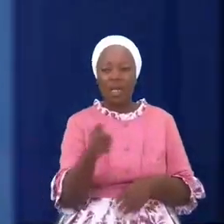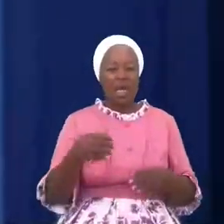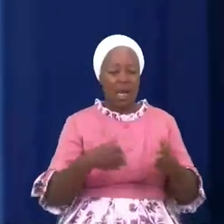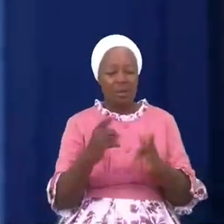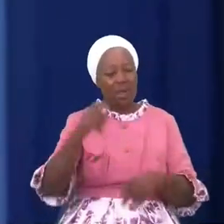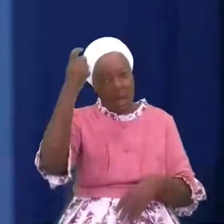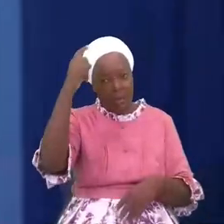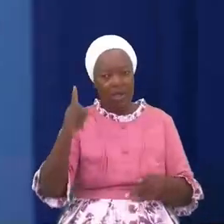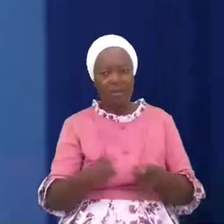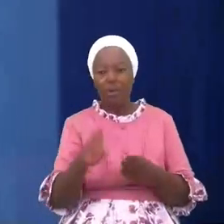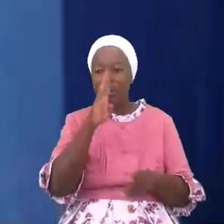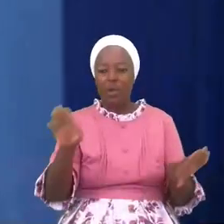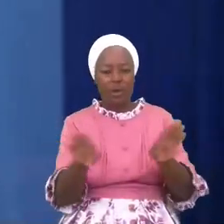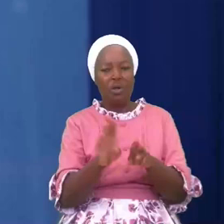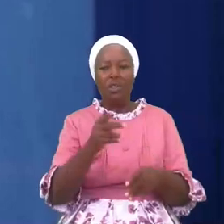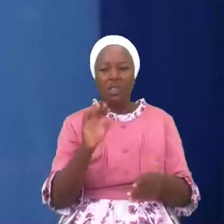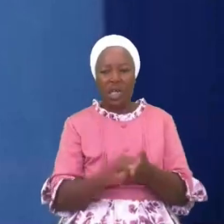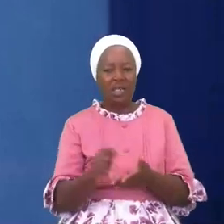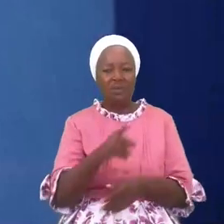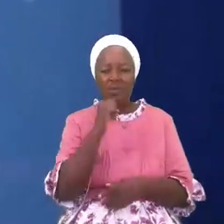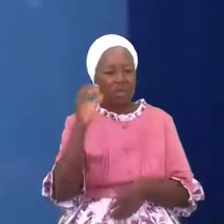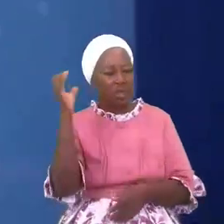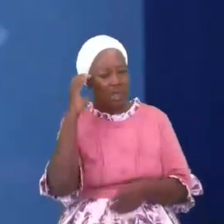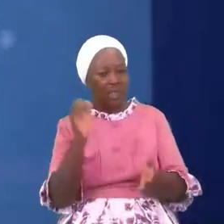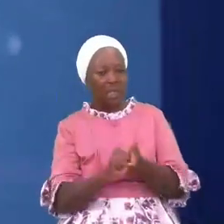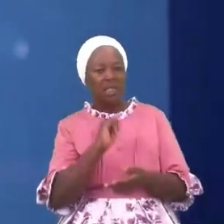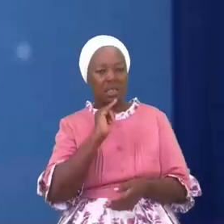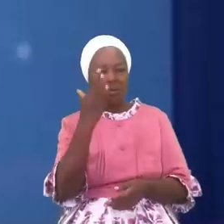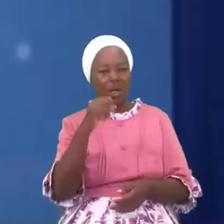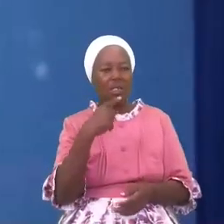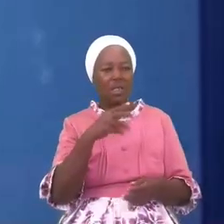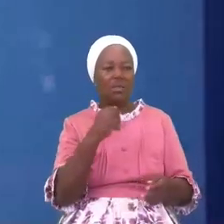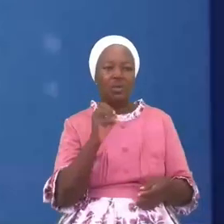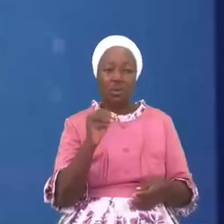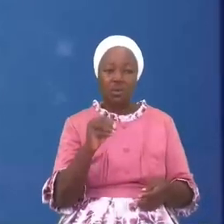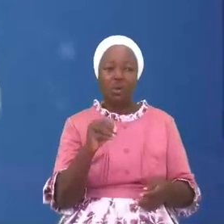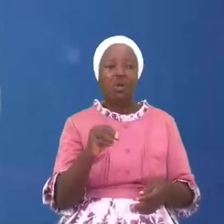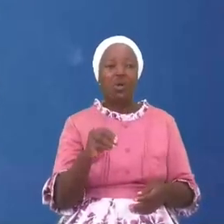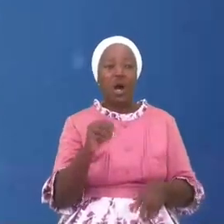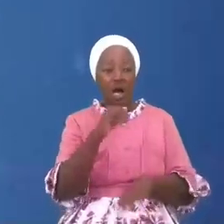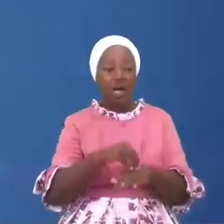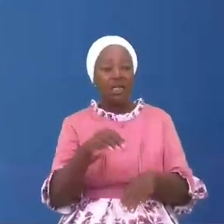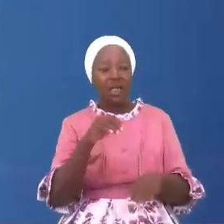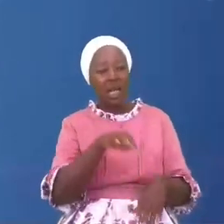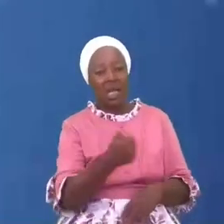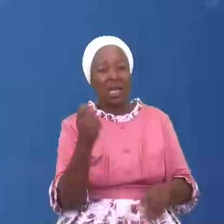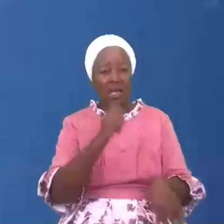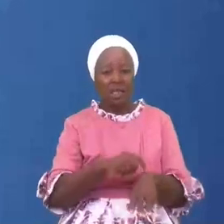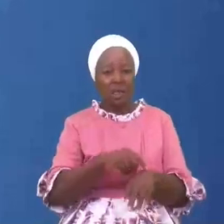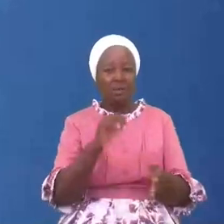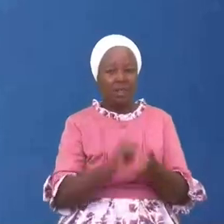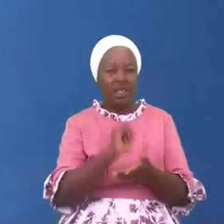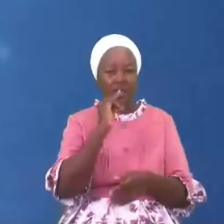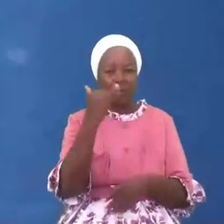esprit d'être scellé pour ne pas entendre. C'est pourquoi ils disent de peur. C'est pourquoi ils ferment les